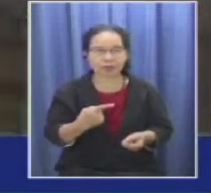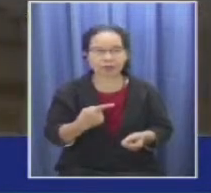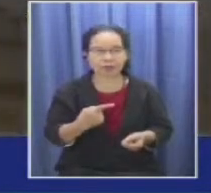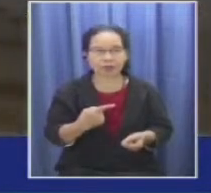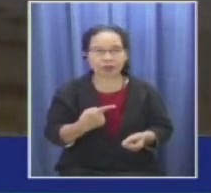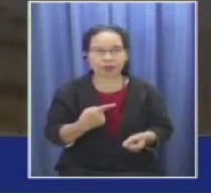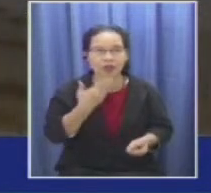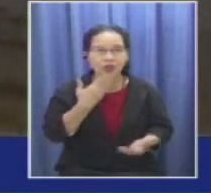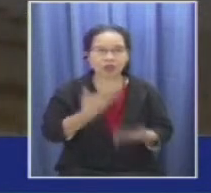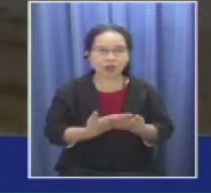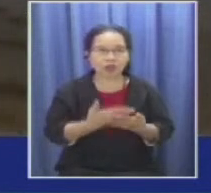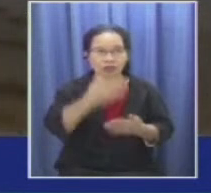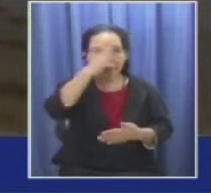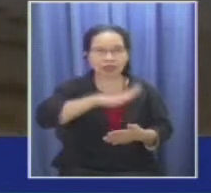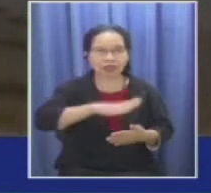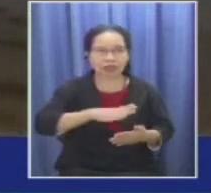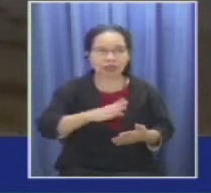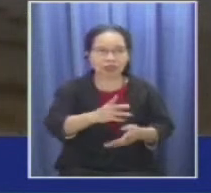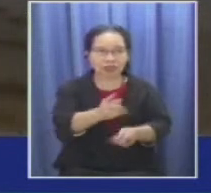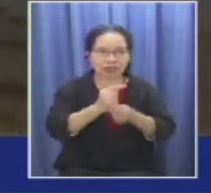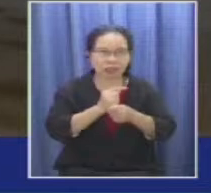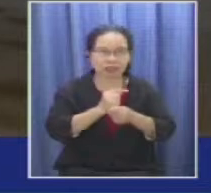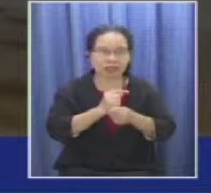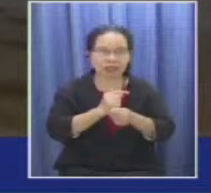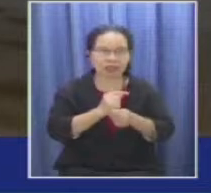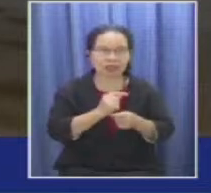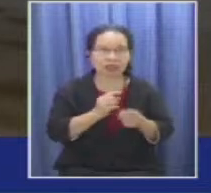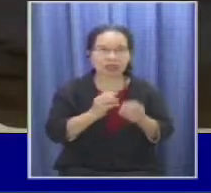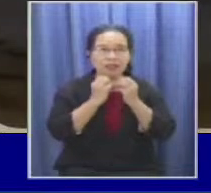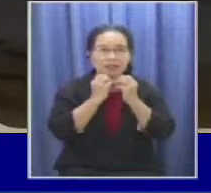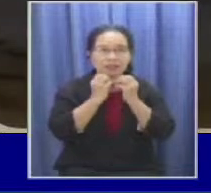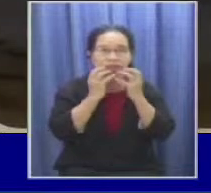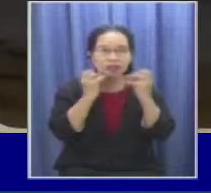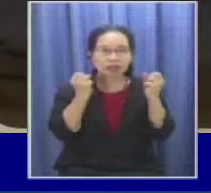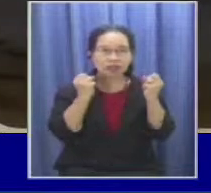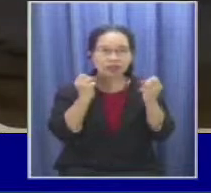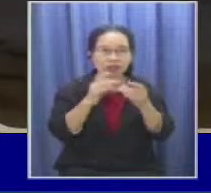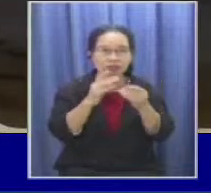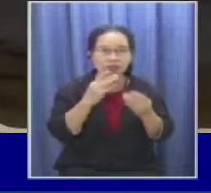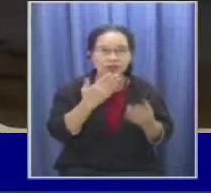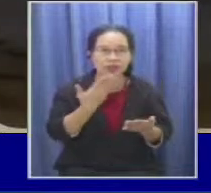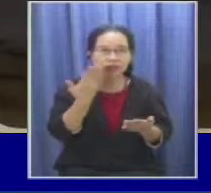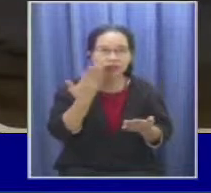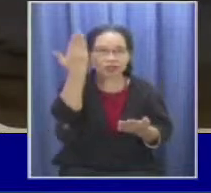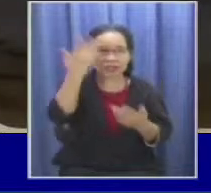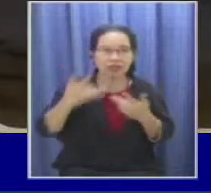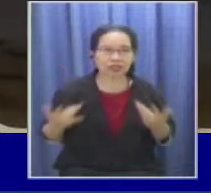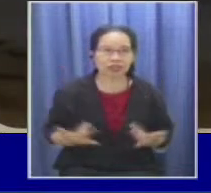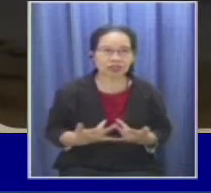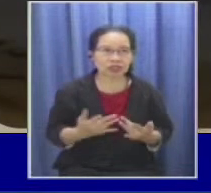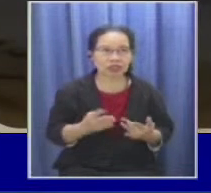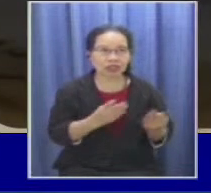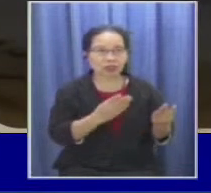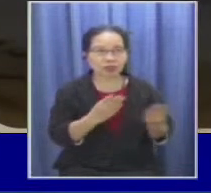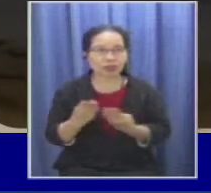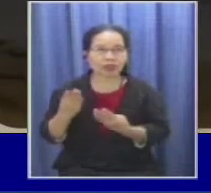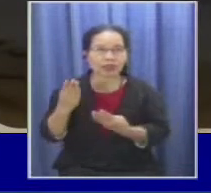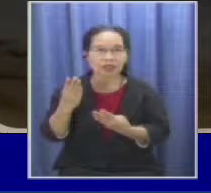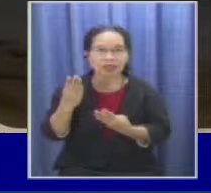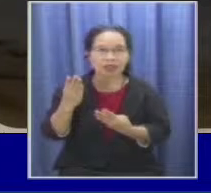ye dua pa de be free ma ye dua pa na se dua no ye dua bɔne ye mu aba bɛyɛ ababɔne mama yɛ nkinka Luka ho metie dua